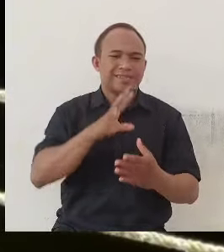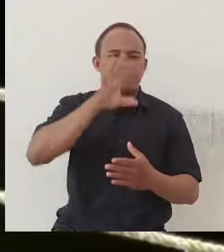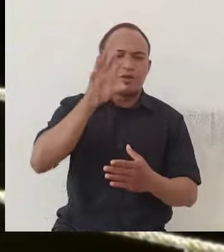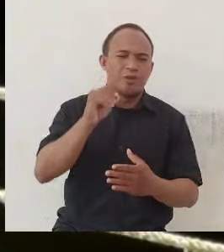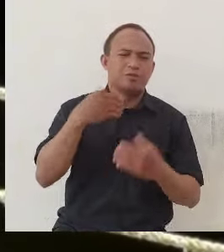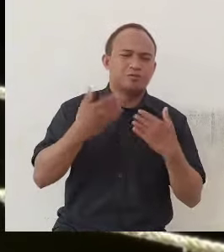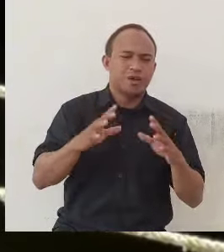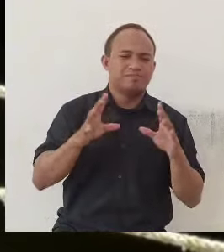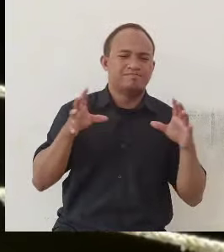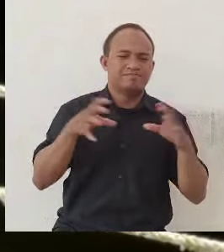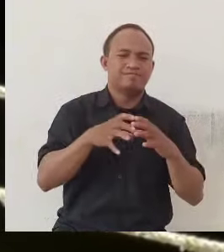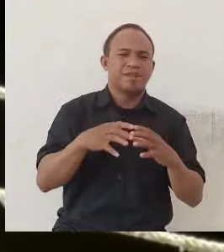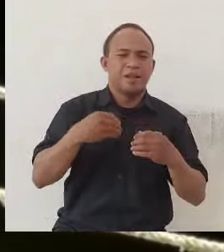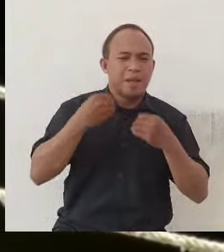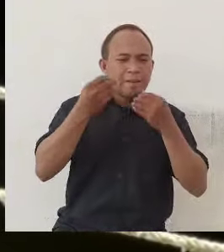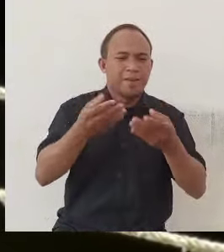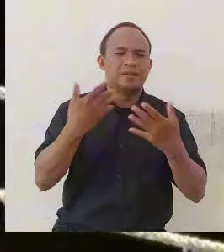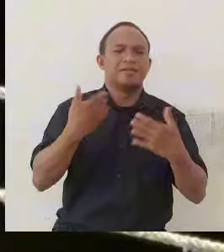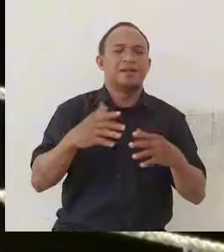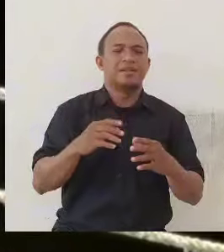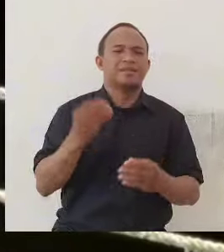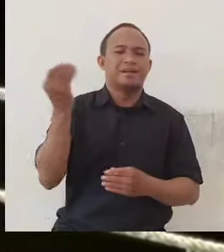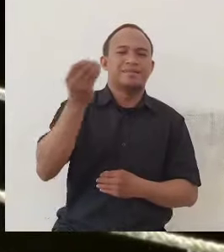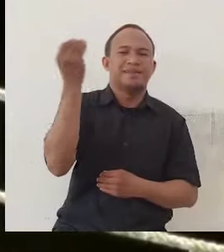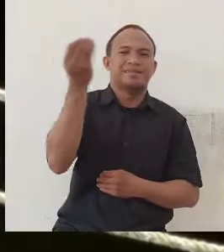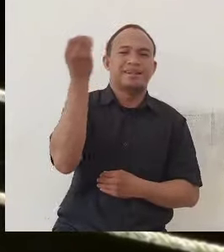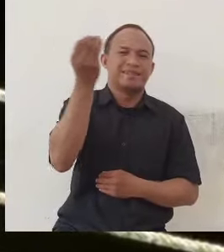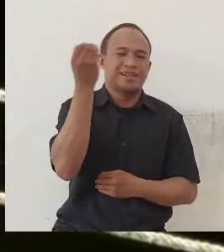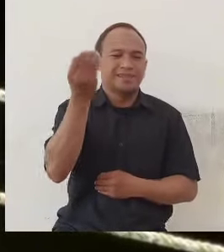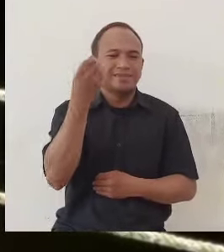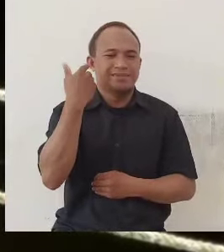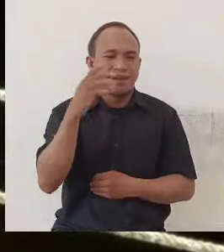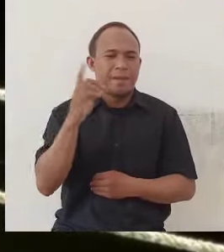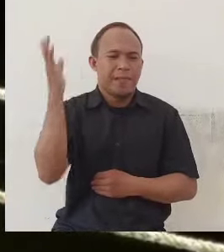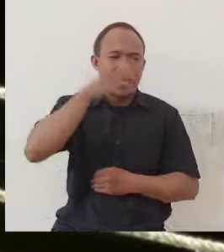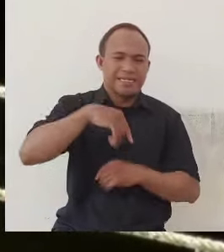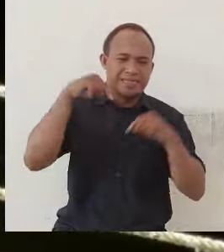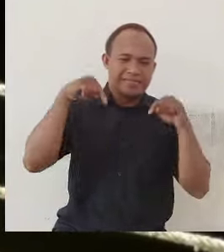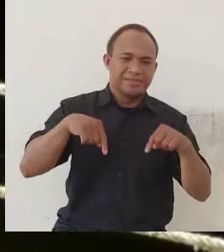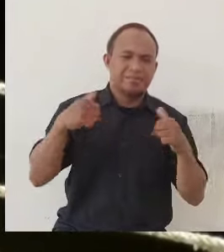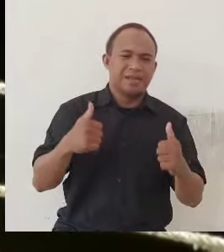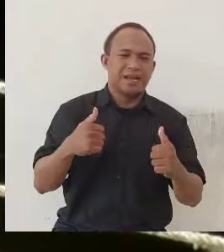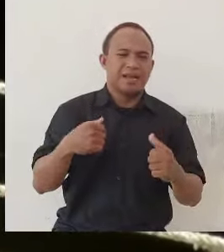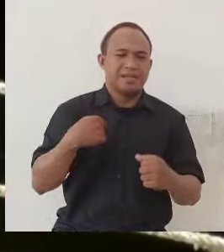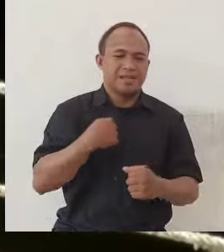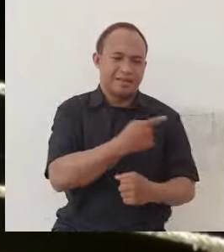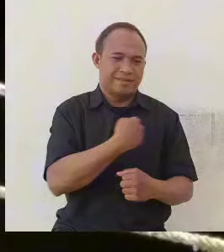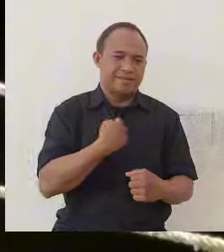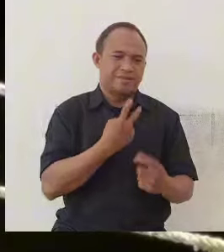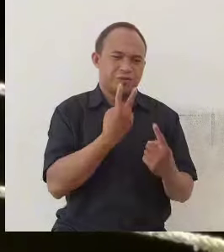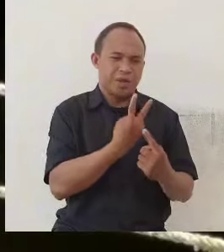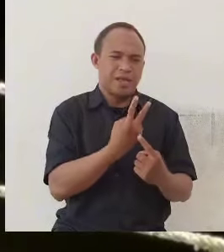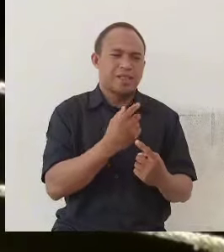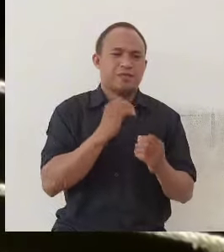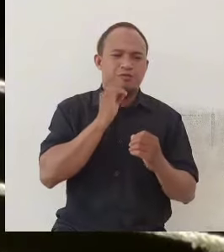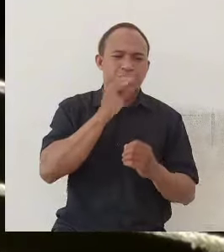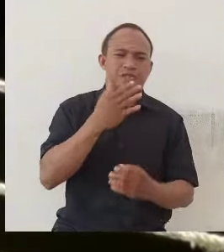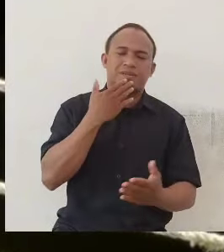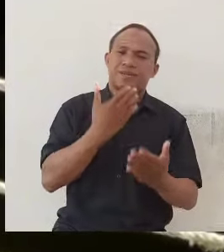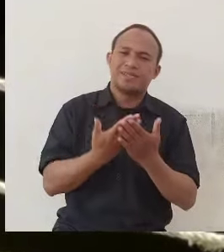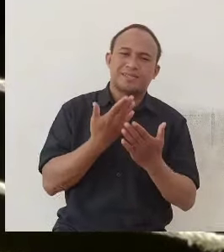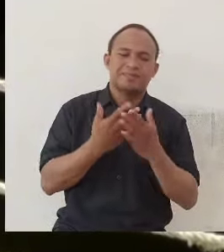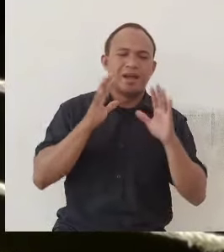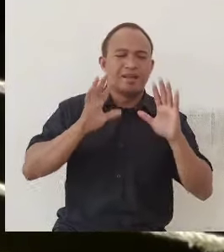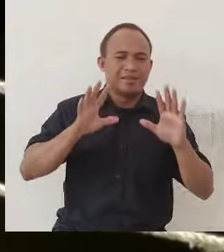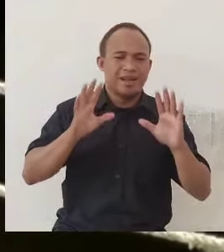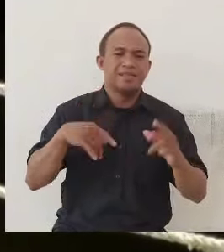Mitra Kominfotik yang sudah menyaksikan Kabar Gorontalo Sepekan edisi hari ini dan jalan-jalan kita tentunya. Ya. Saya Fandi. Saya Rizka. Kami ucapkan